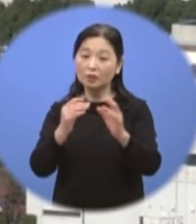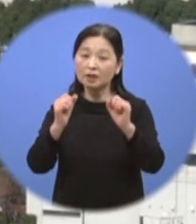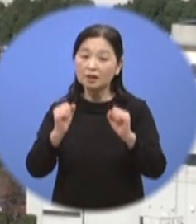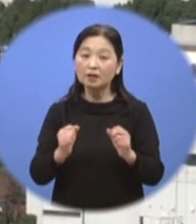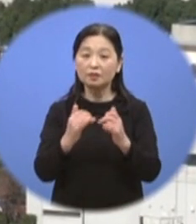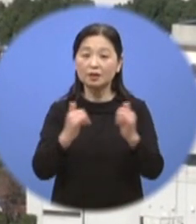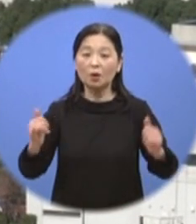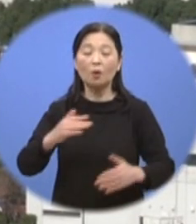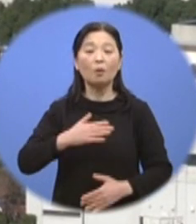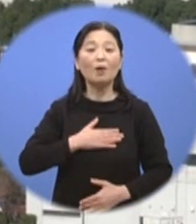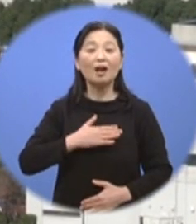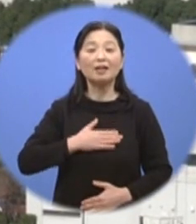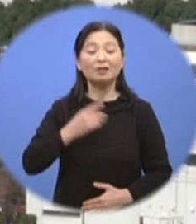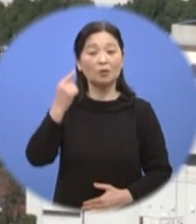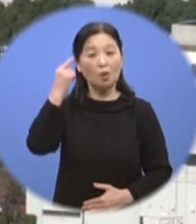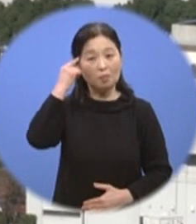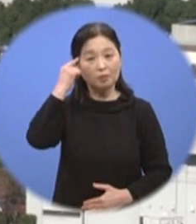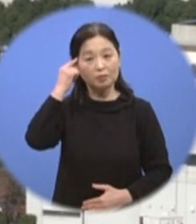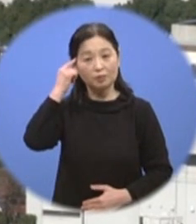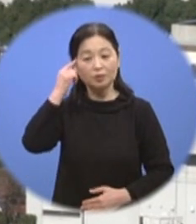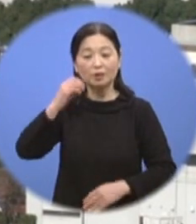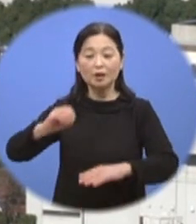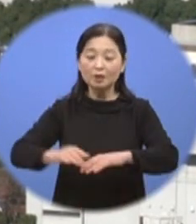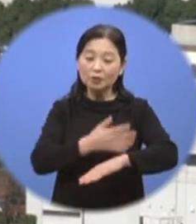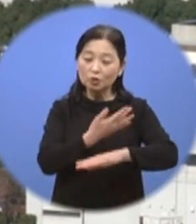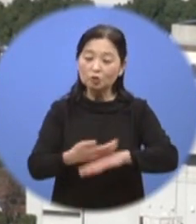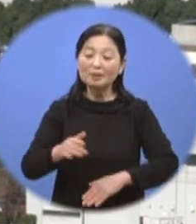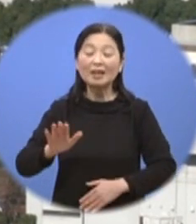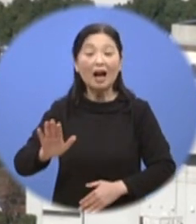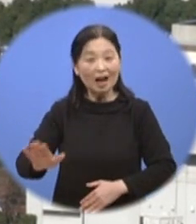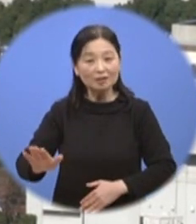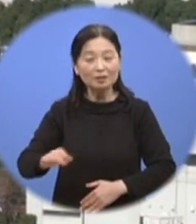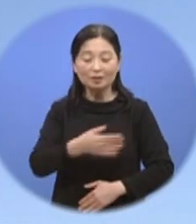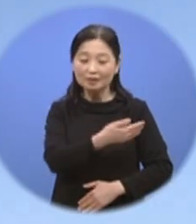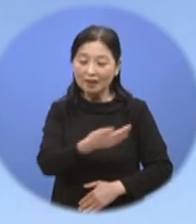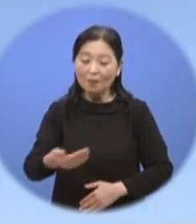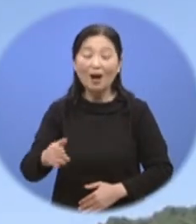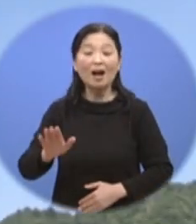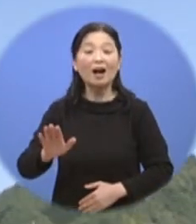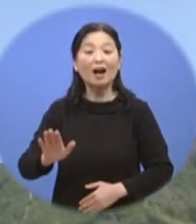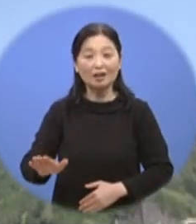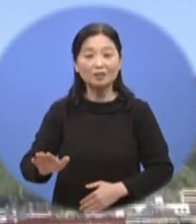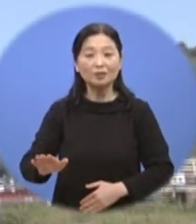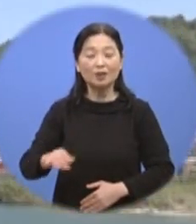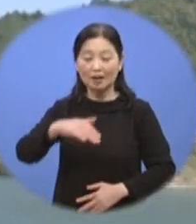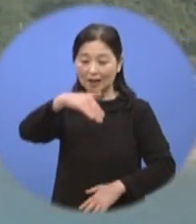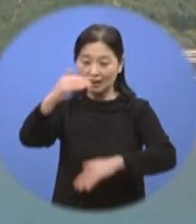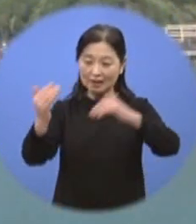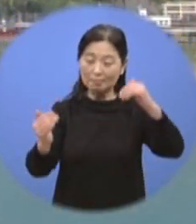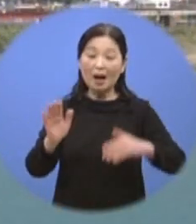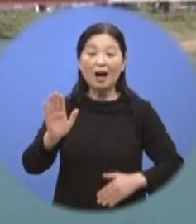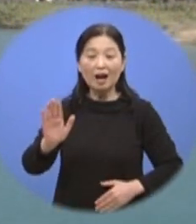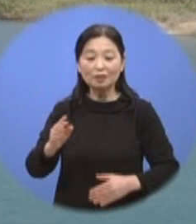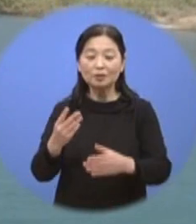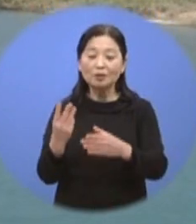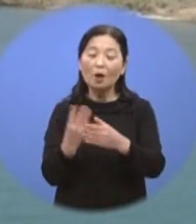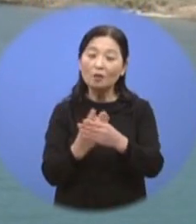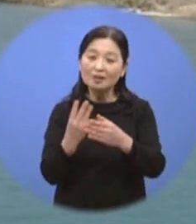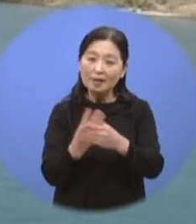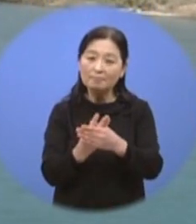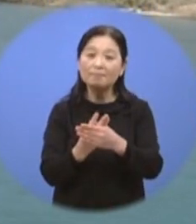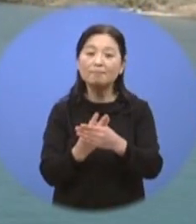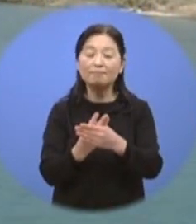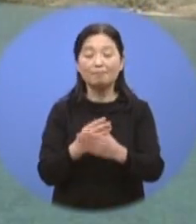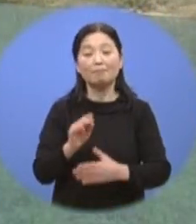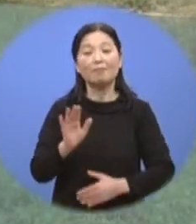ども、海があり、きれいな川があり、緑があり、そして温泉があり、